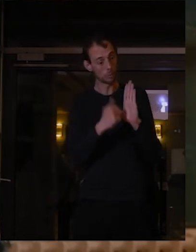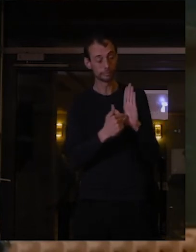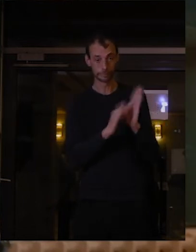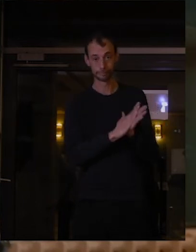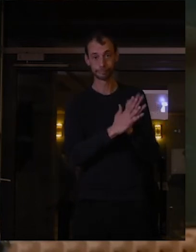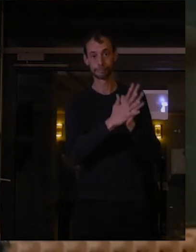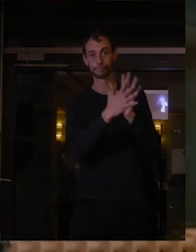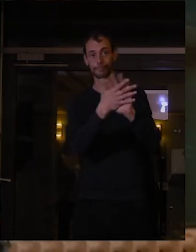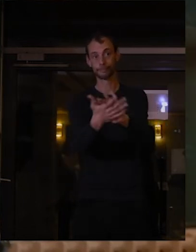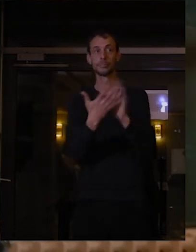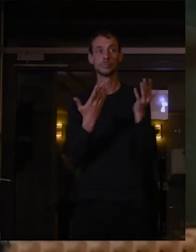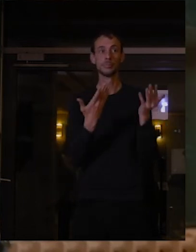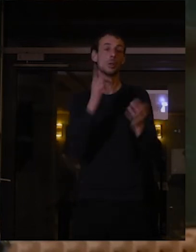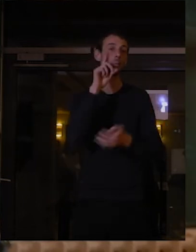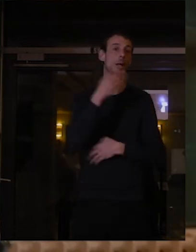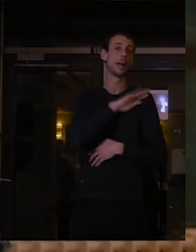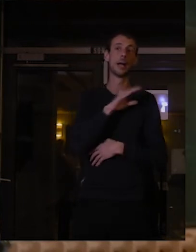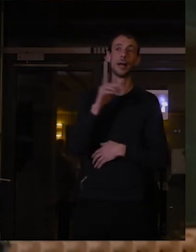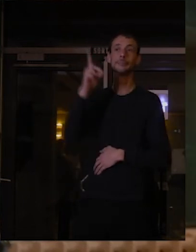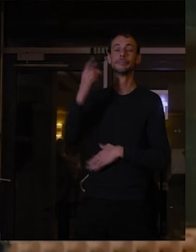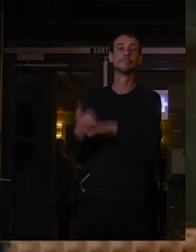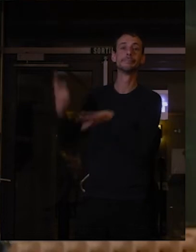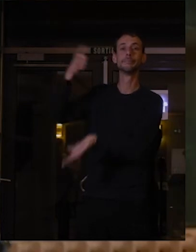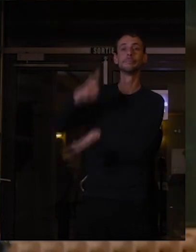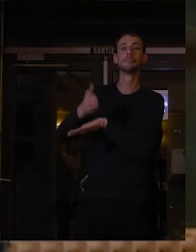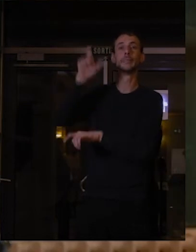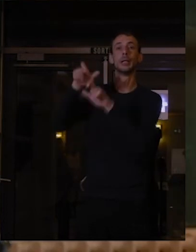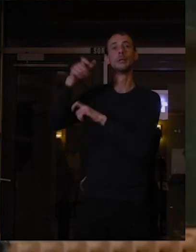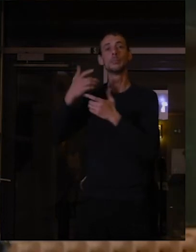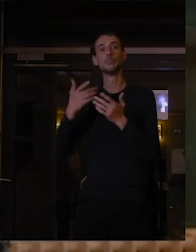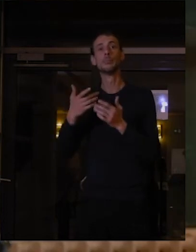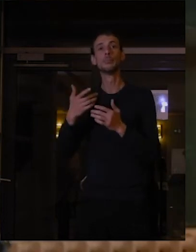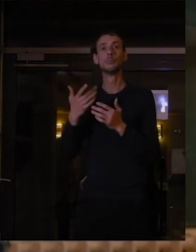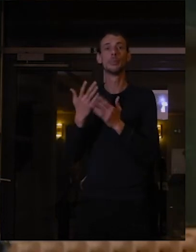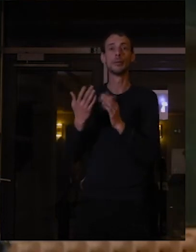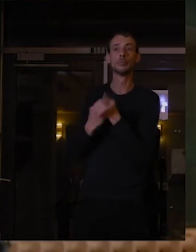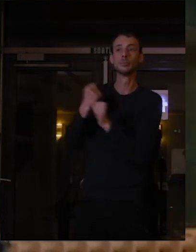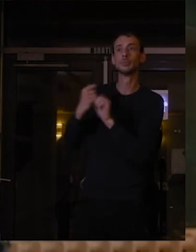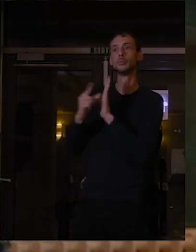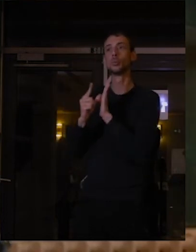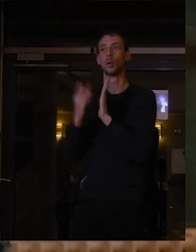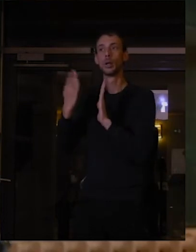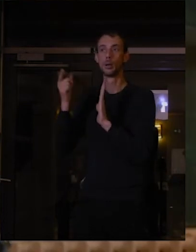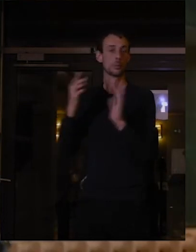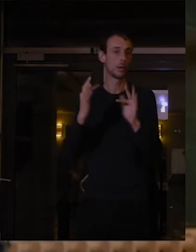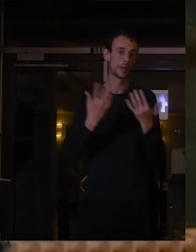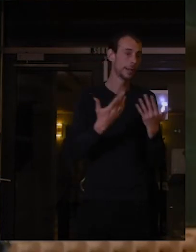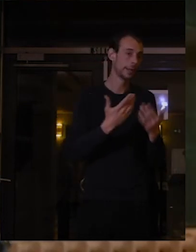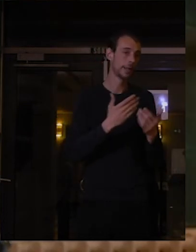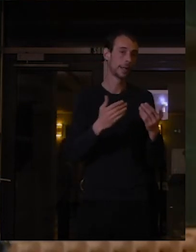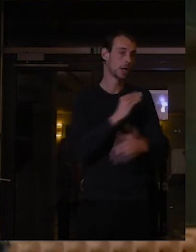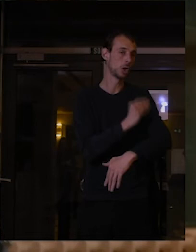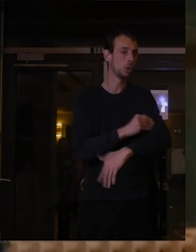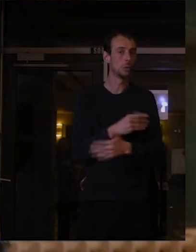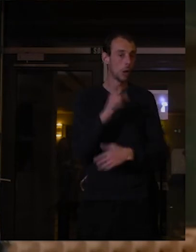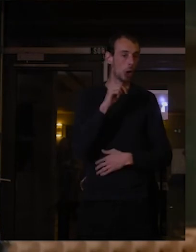forcément le législateur a été obligé de s'accaparer de cette question-là, de l'égalité homme-femme dans le milieu du sport. Et la loi de